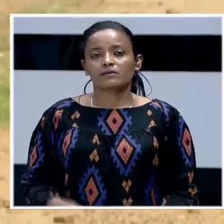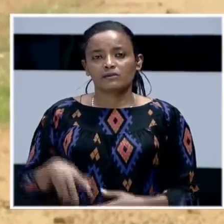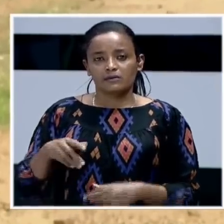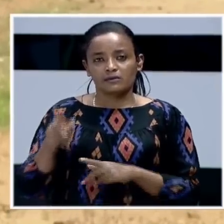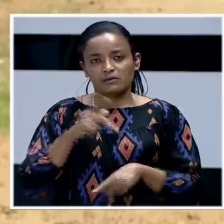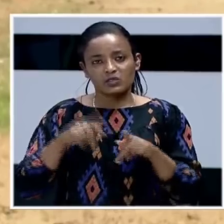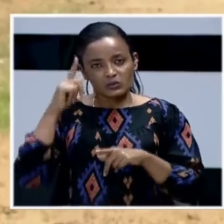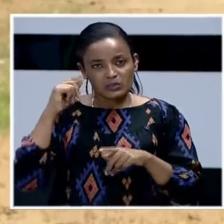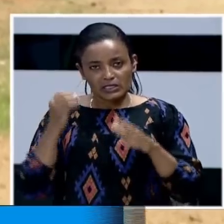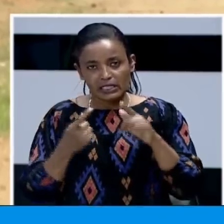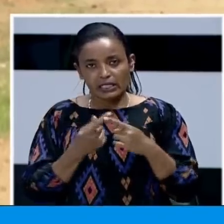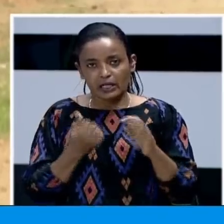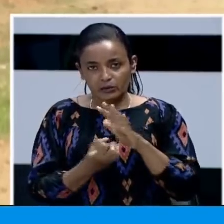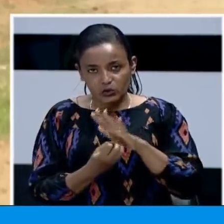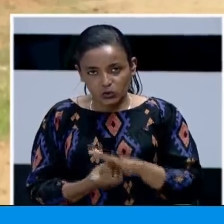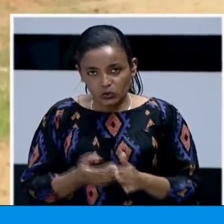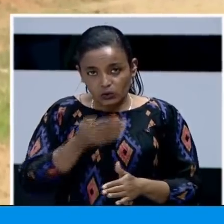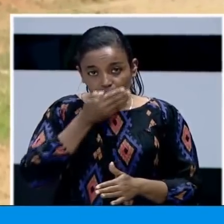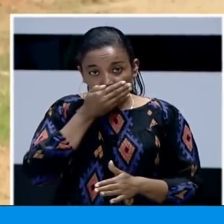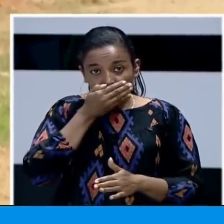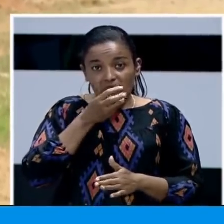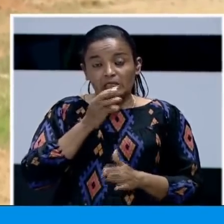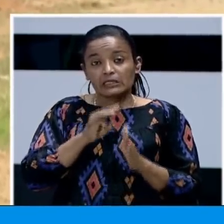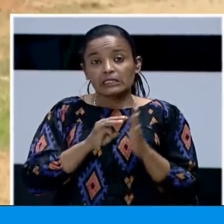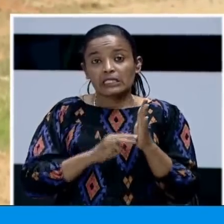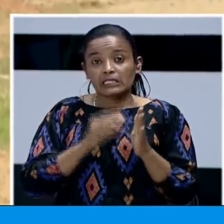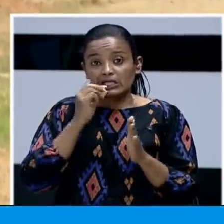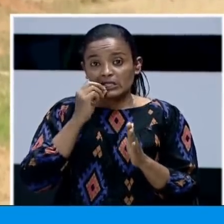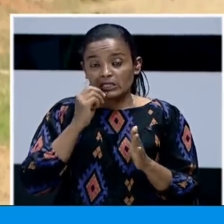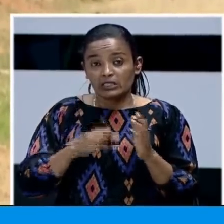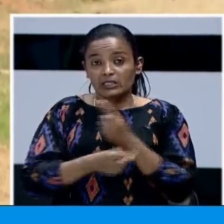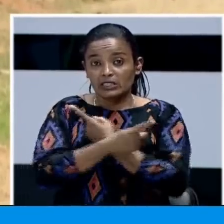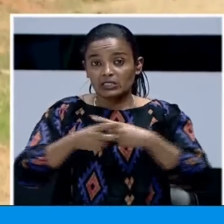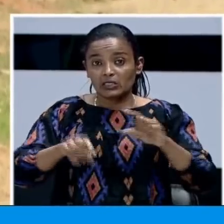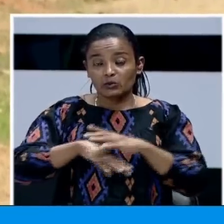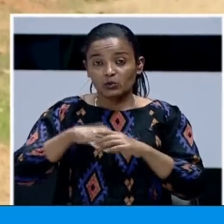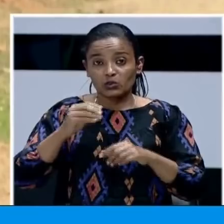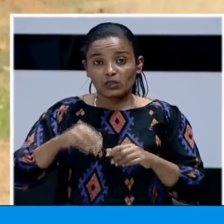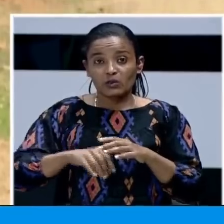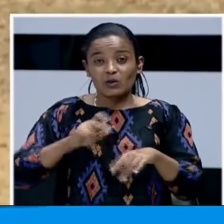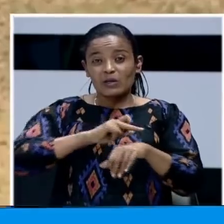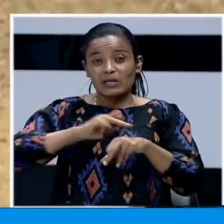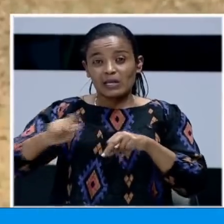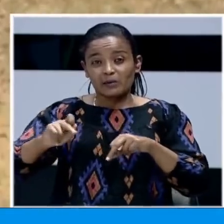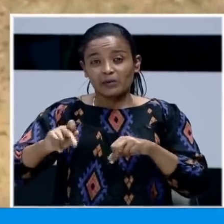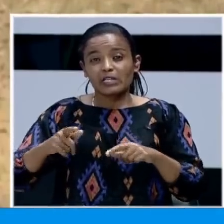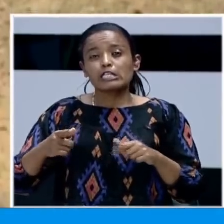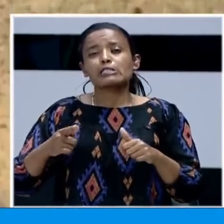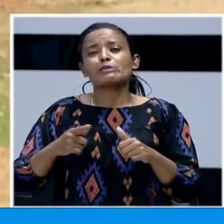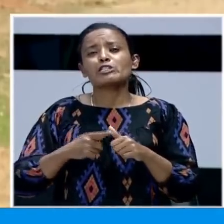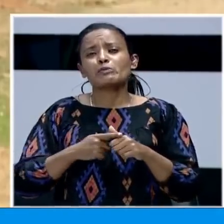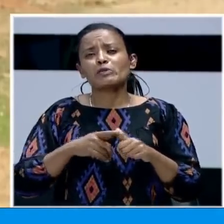ዝግራይ ካብ ጭቆና ካብ አፈና ስር አደርጊ ሐራን ሙጻይለም ነበርኻ ካብ ዞር ተገደልቲ እትፈላ ማይ ተሰው አብዚ አሰው